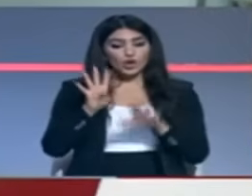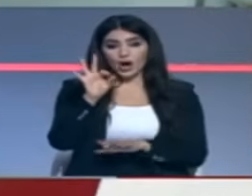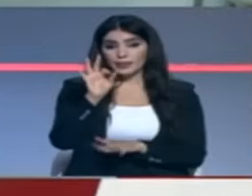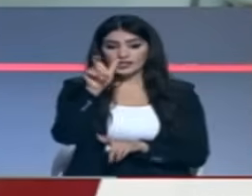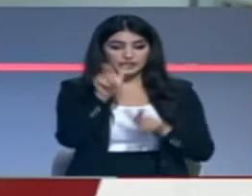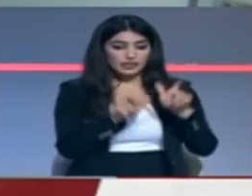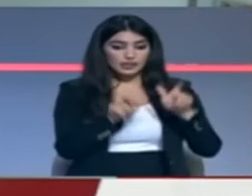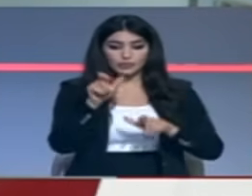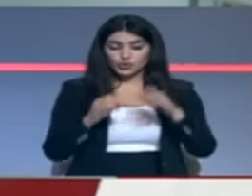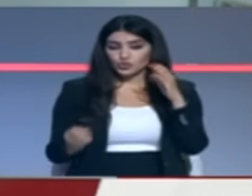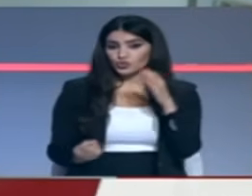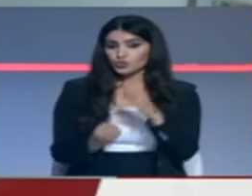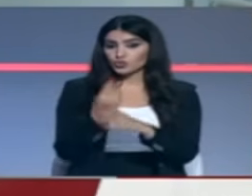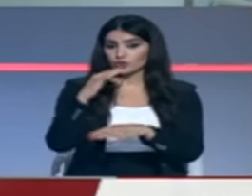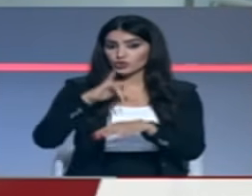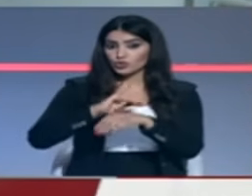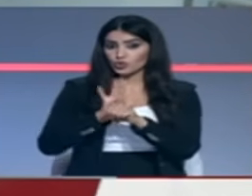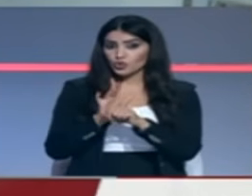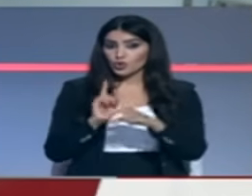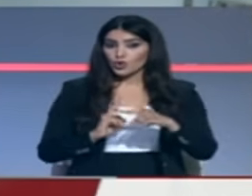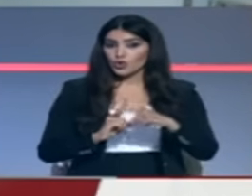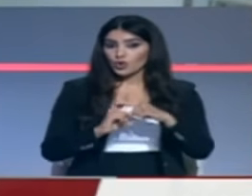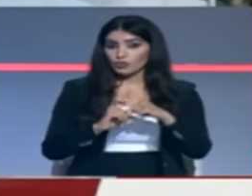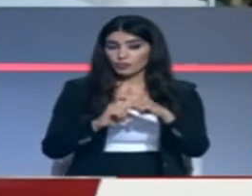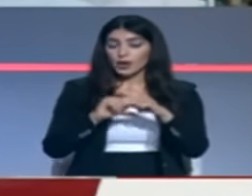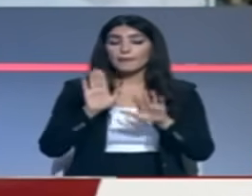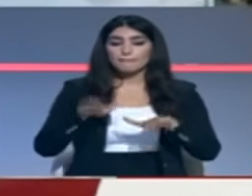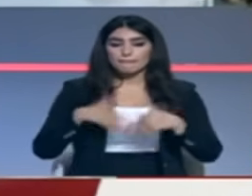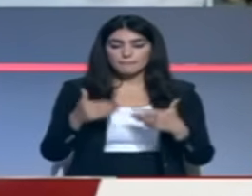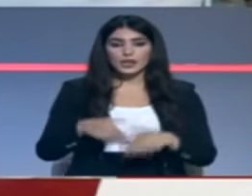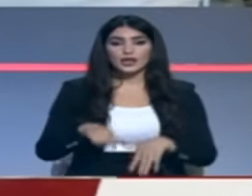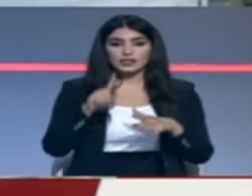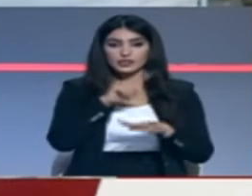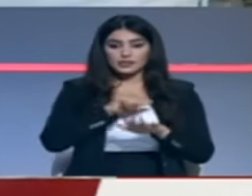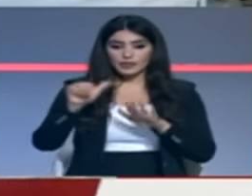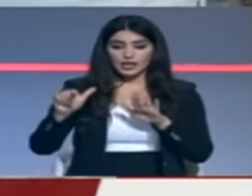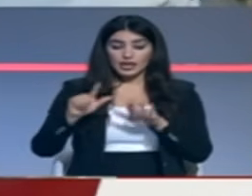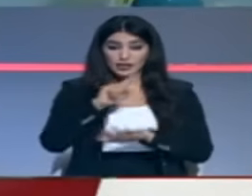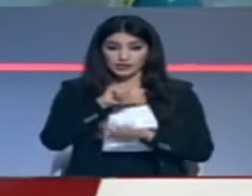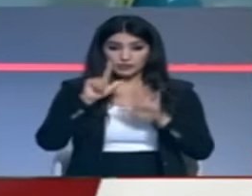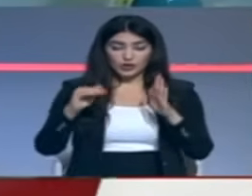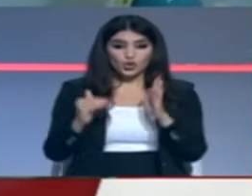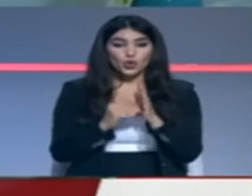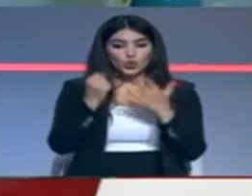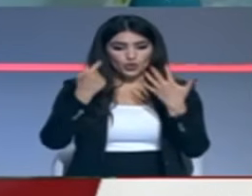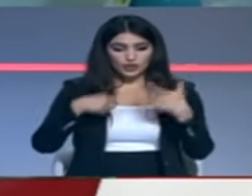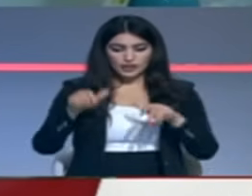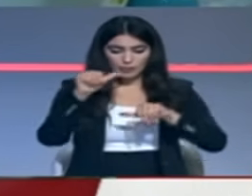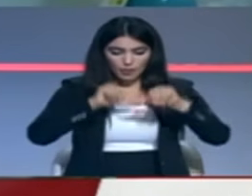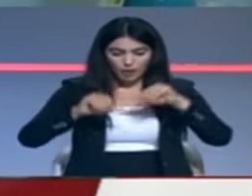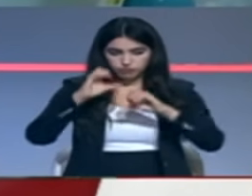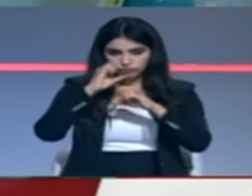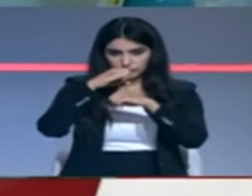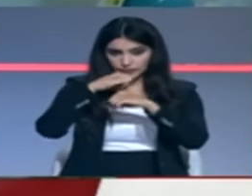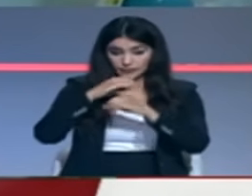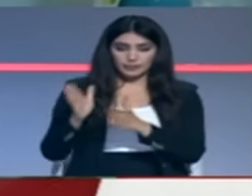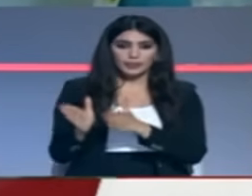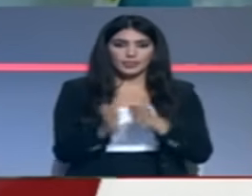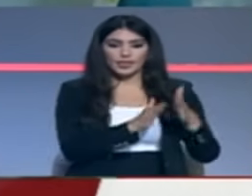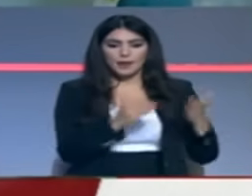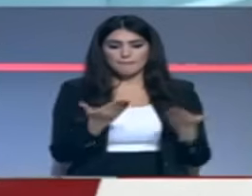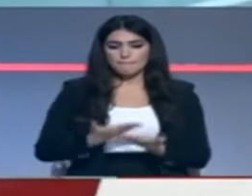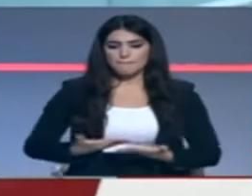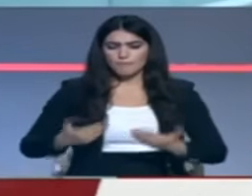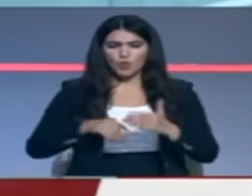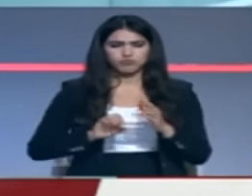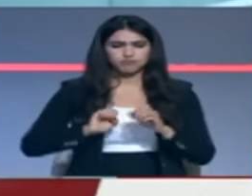5359 إصابة جديدة بالفيروس المستجد بعد القيام بنحو 17700 تحليل مخبري. ووسط